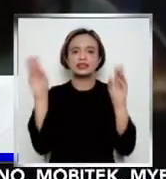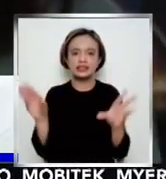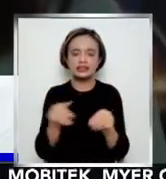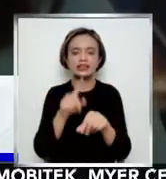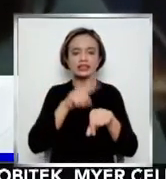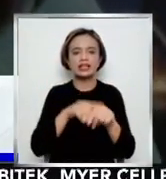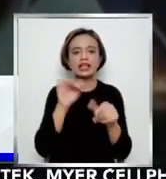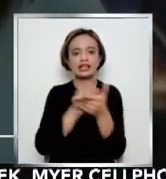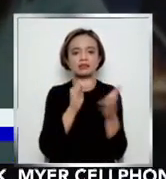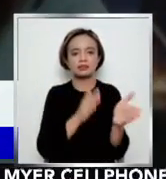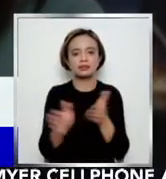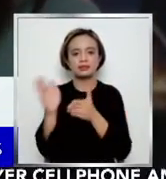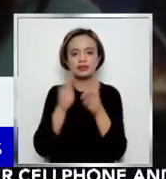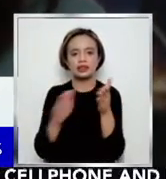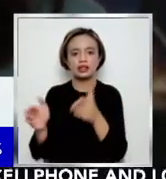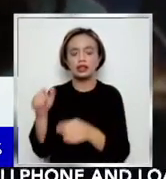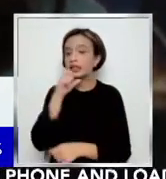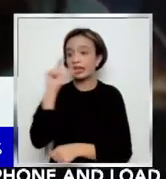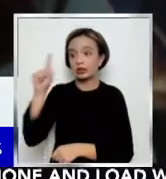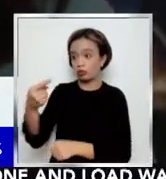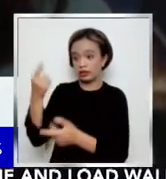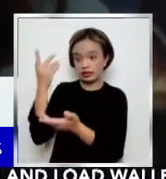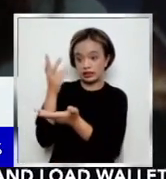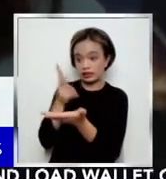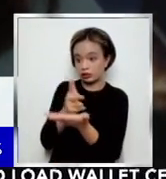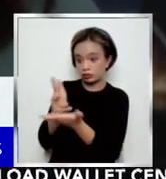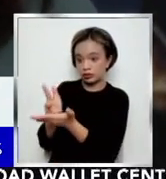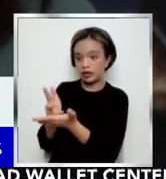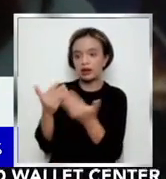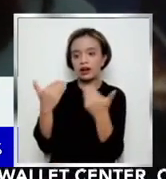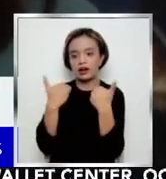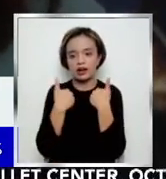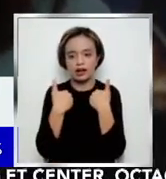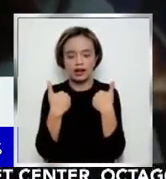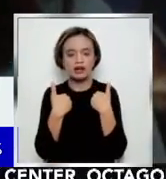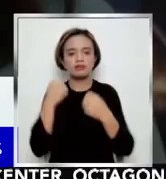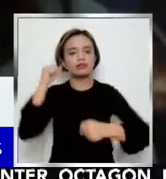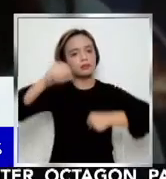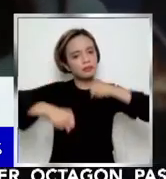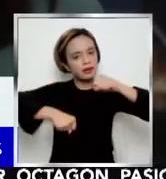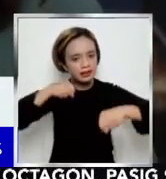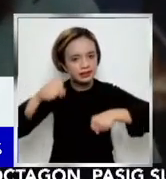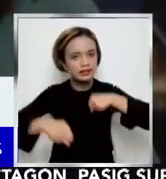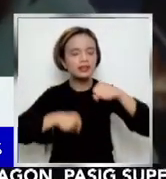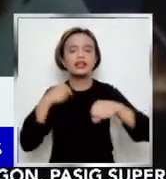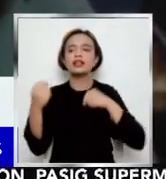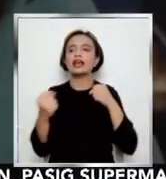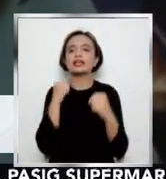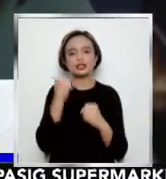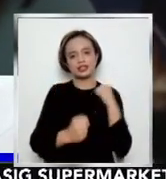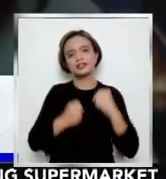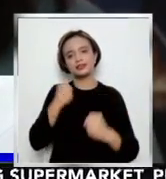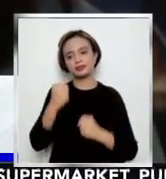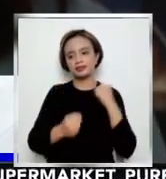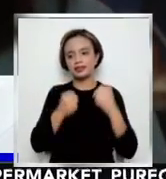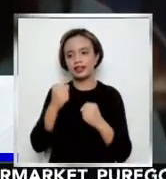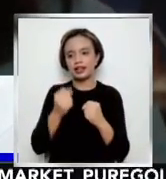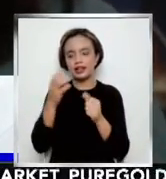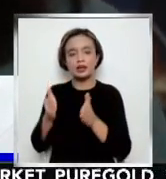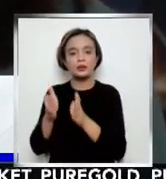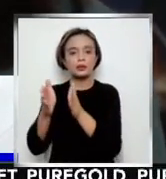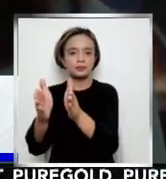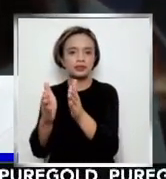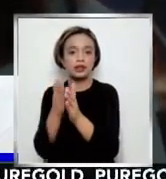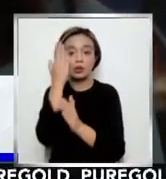from these parks, no, magkakaroon din tayo ng biking and jogging trails. Kasi gusto talaga natin na umikot